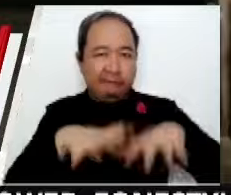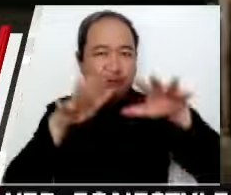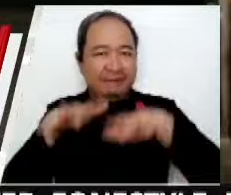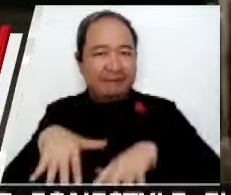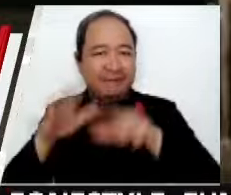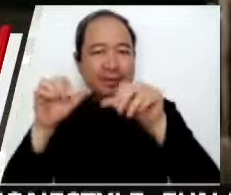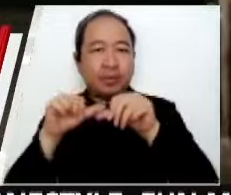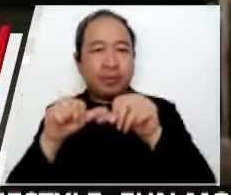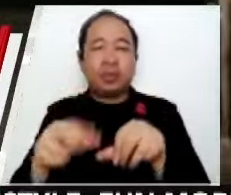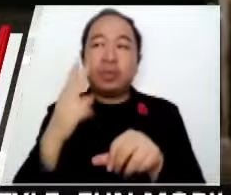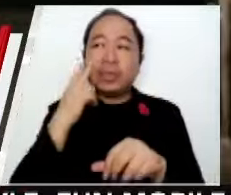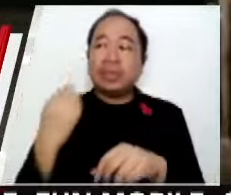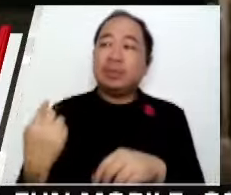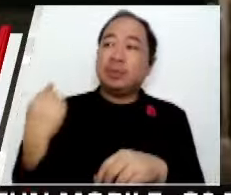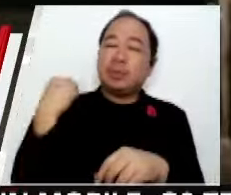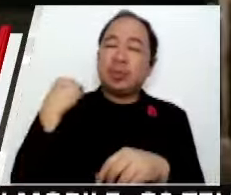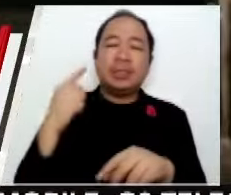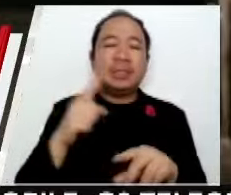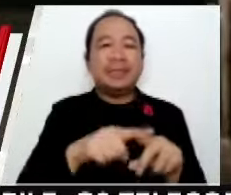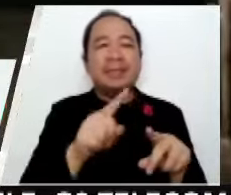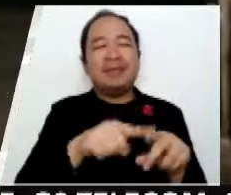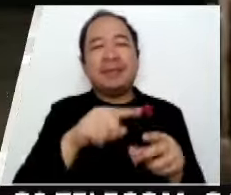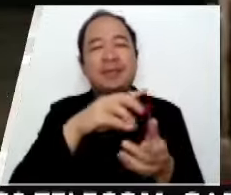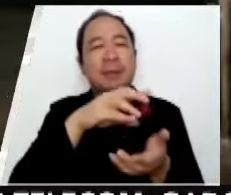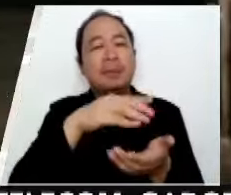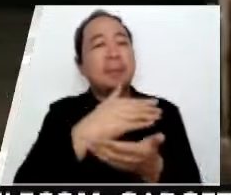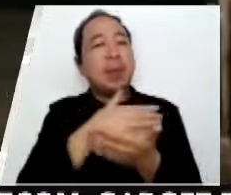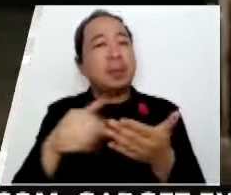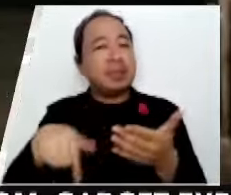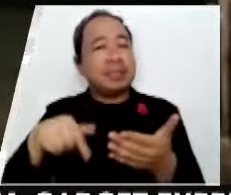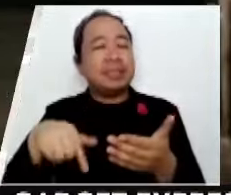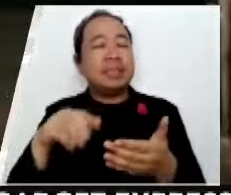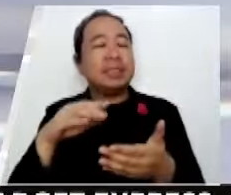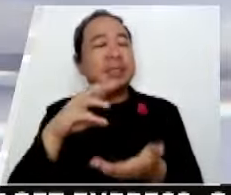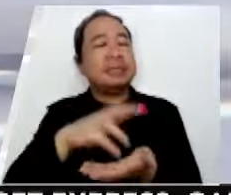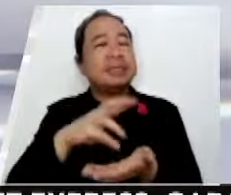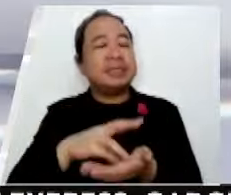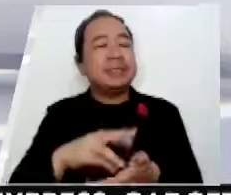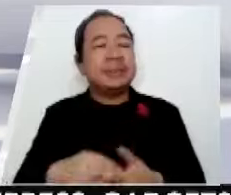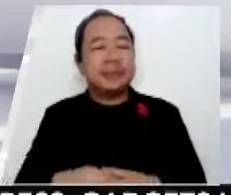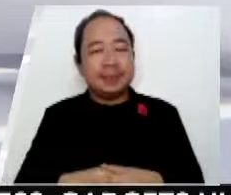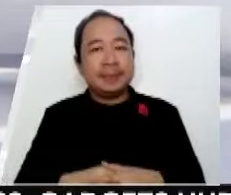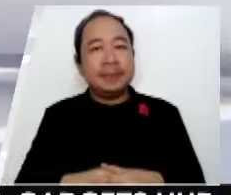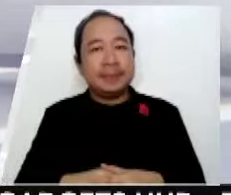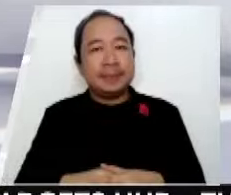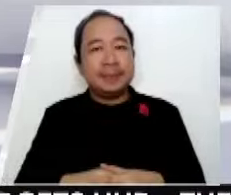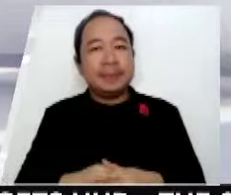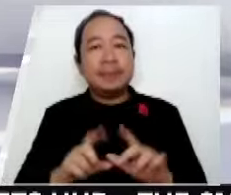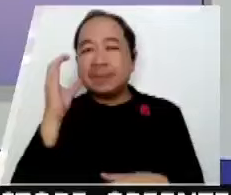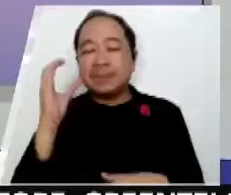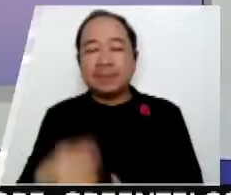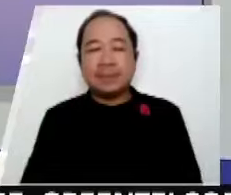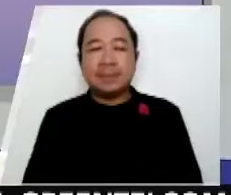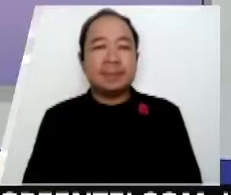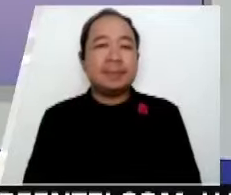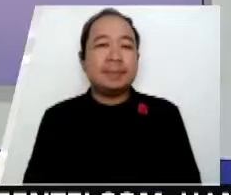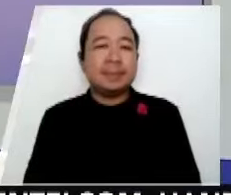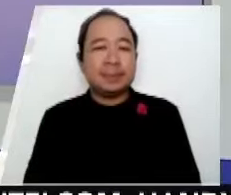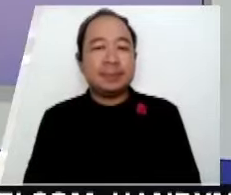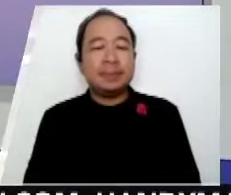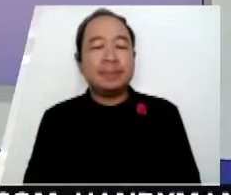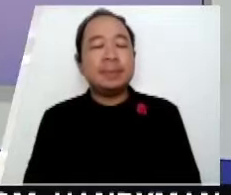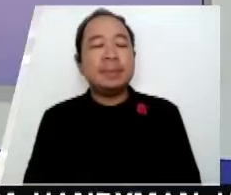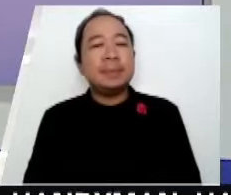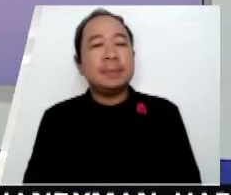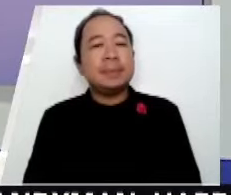iba't ibang bahagi ng Bacoor. Yan ang latest mo na rito sa Bacoor, Cavite. Balik sa iyo, Ato. Maraming salamat, John Consulta. Isa na nga